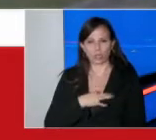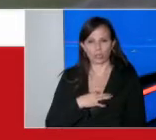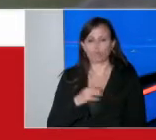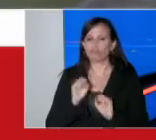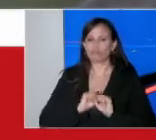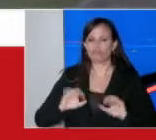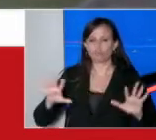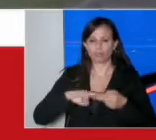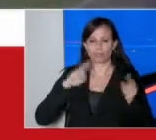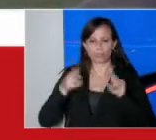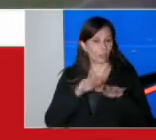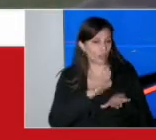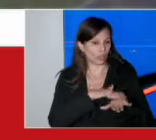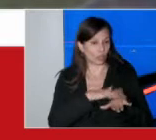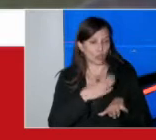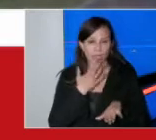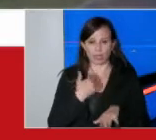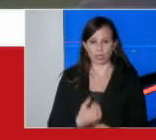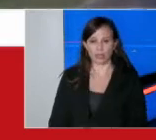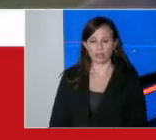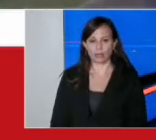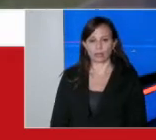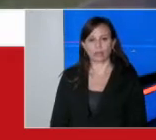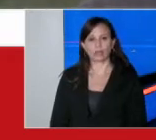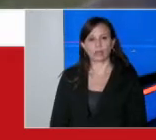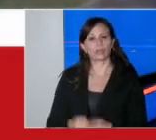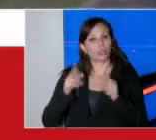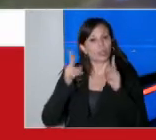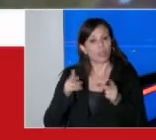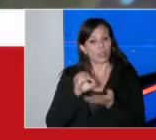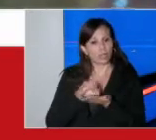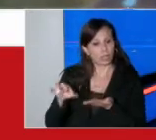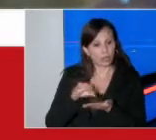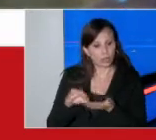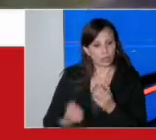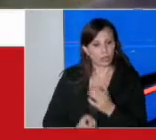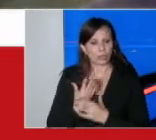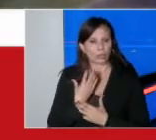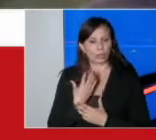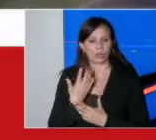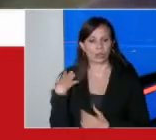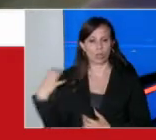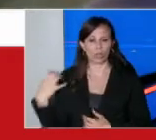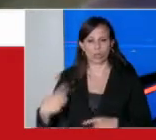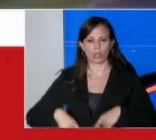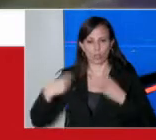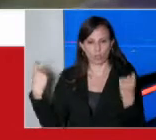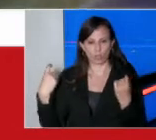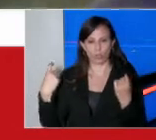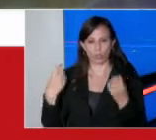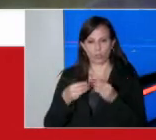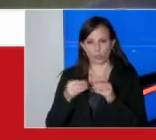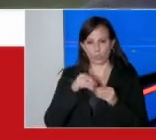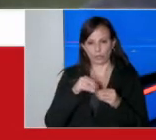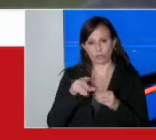שמפיץ בעולם את הכישרון הישראלי, את יכולת הכתיבה שמבטאת את העושר התרבותי שמרכיב בעצם